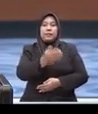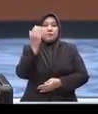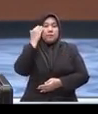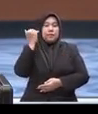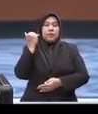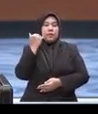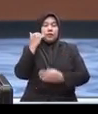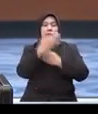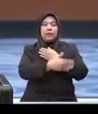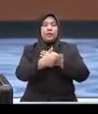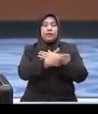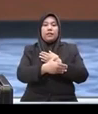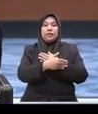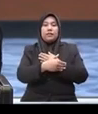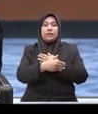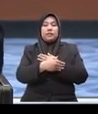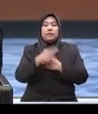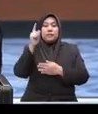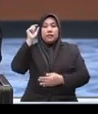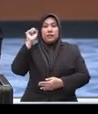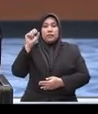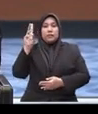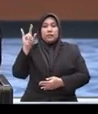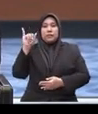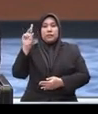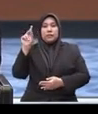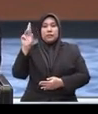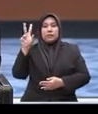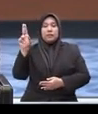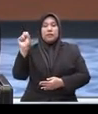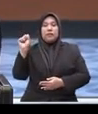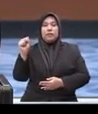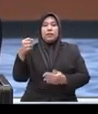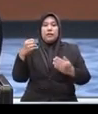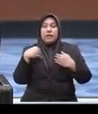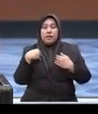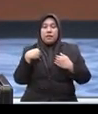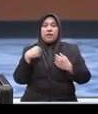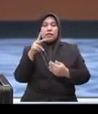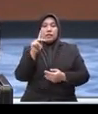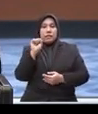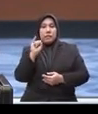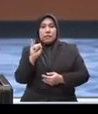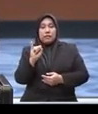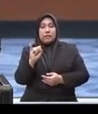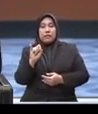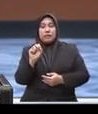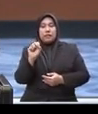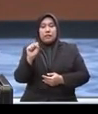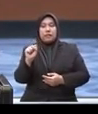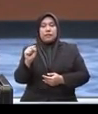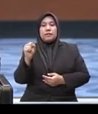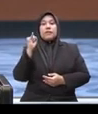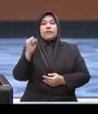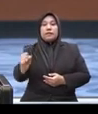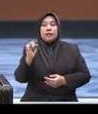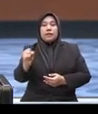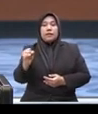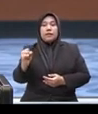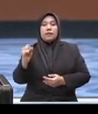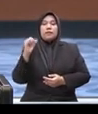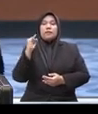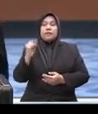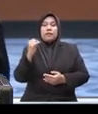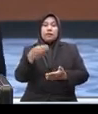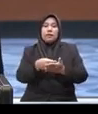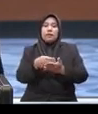beli buat apa yang dibuat dalam bumbu gas jinayah eee kiss eee jenayah keuangan macam-macam itu pasti dia oke